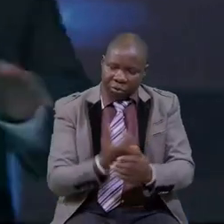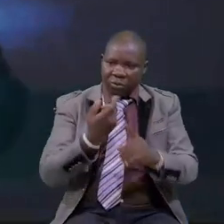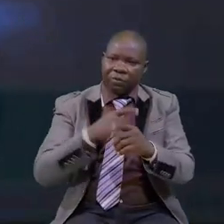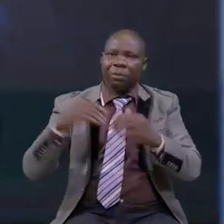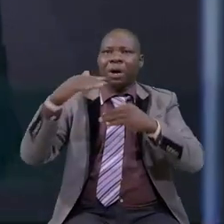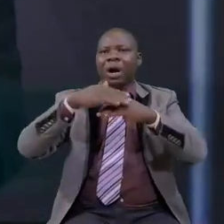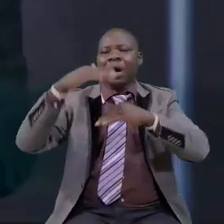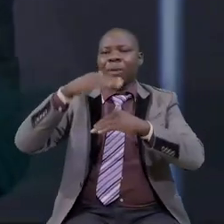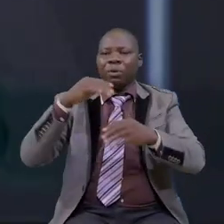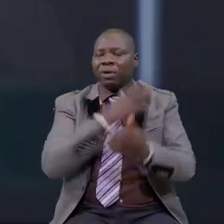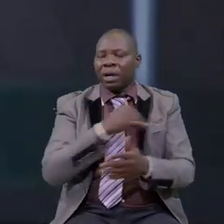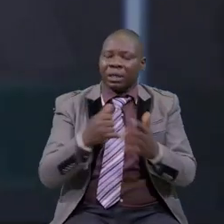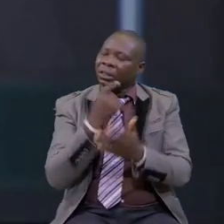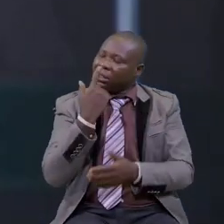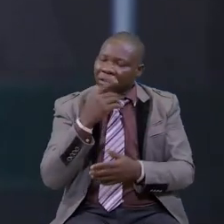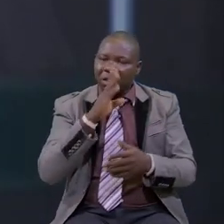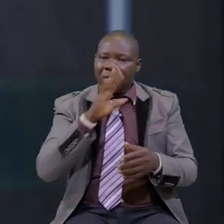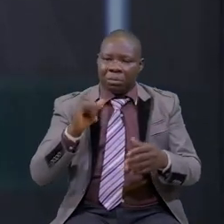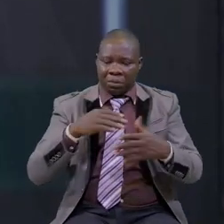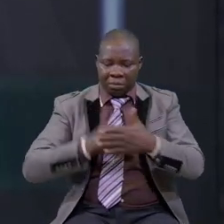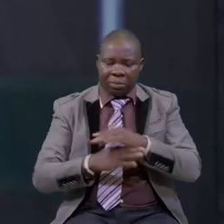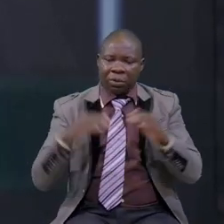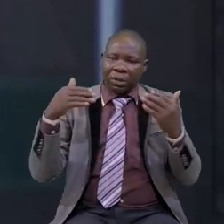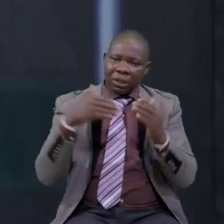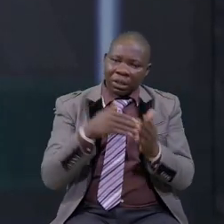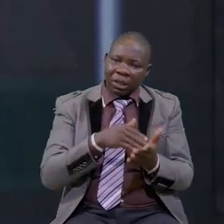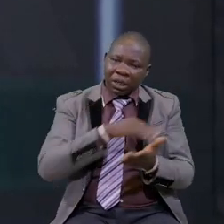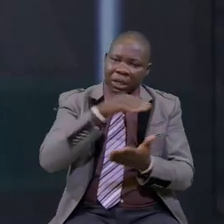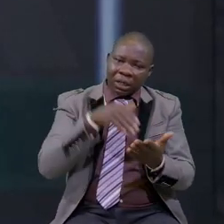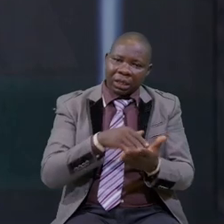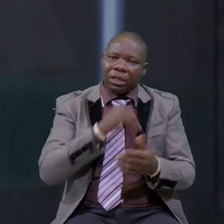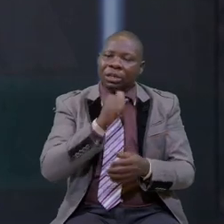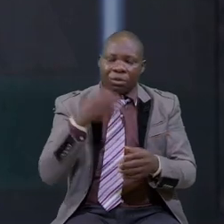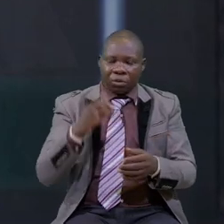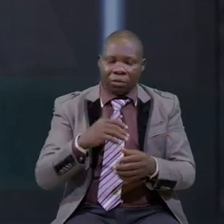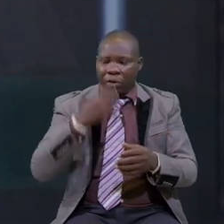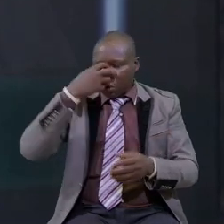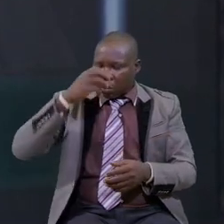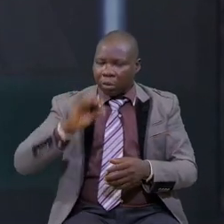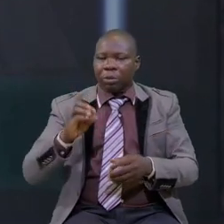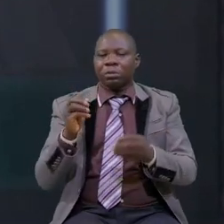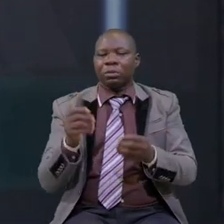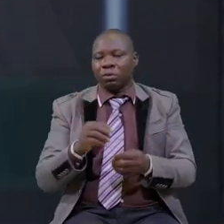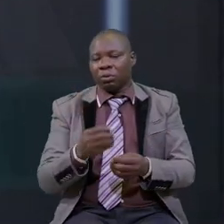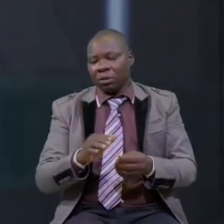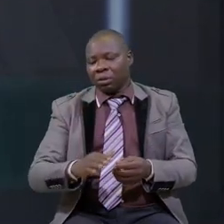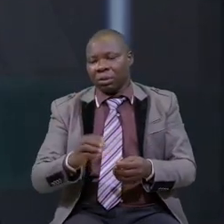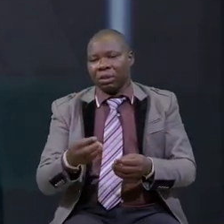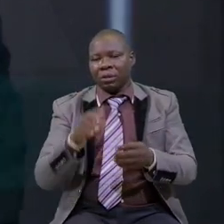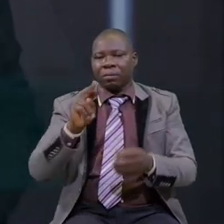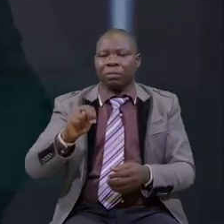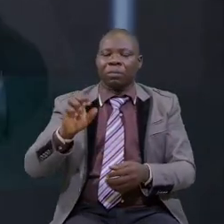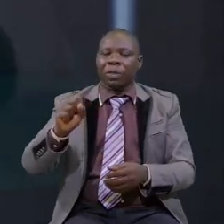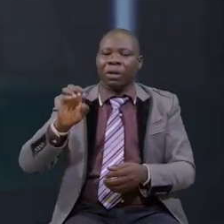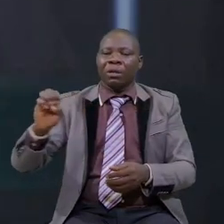qui doit naître d'en haut, et il dit, puisque vous avez été régénérés non par une semence corruptible, mais par une semence